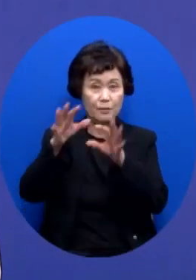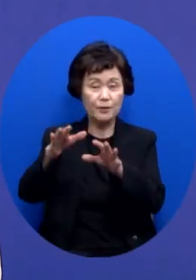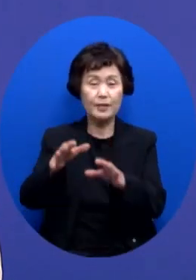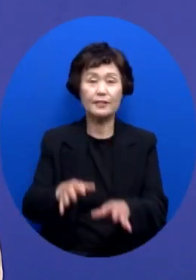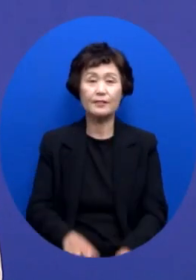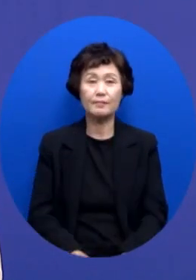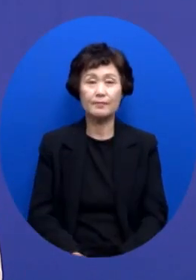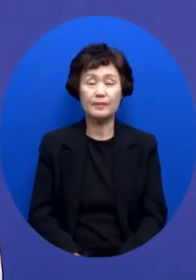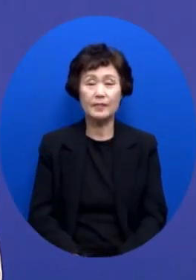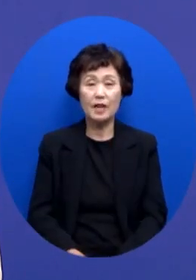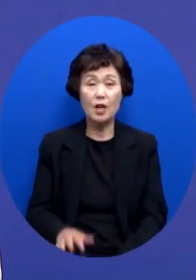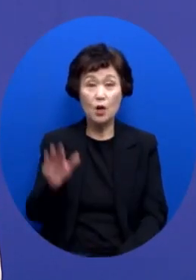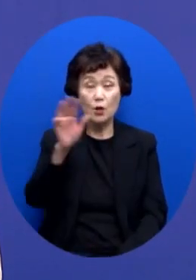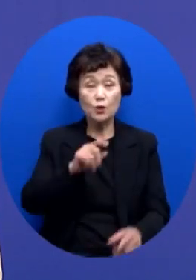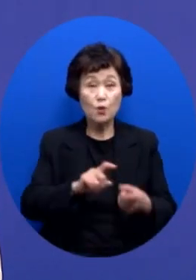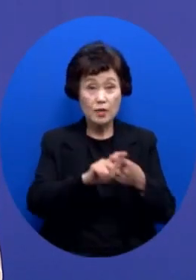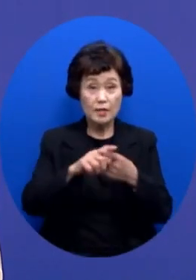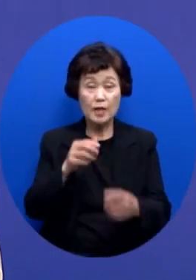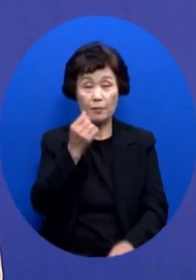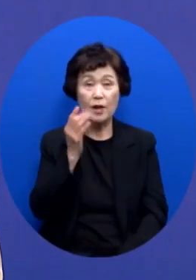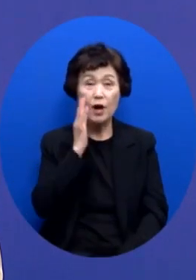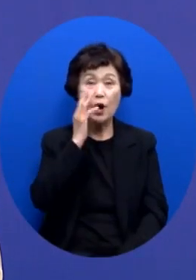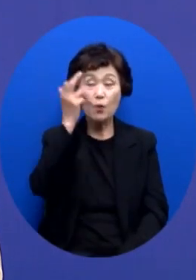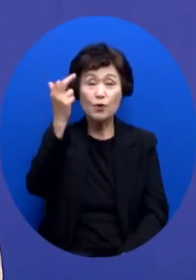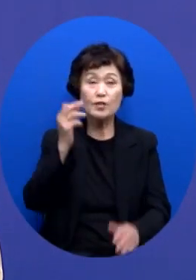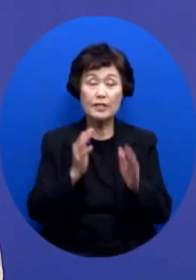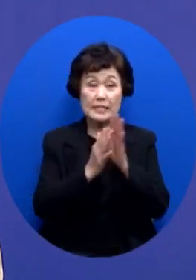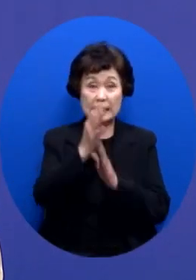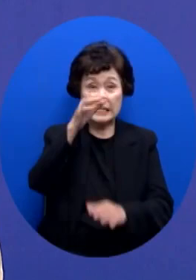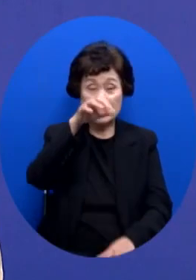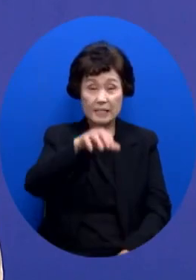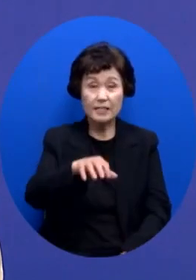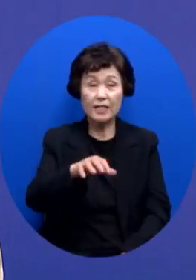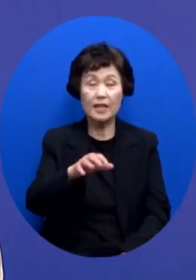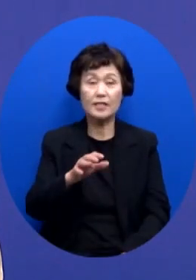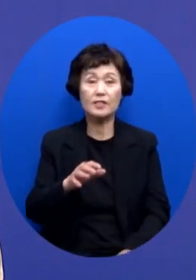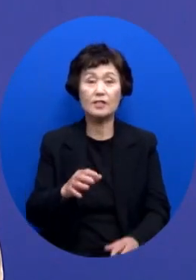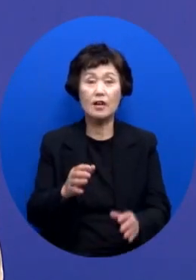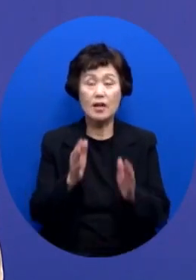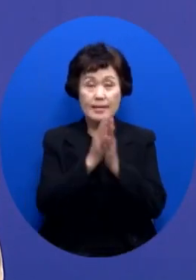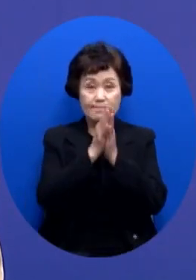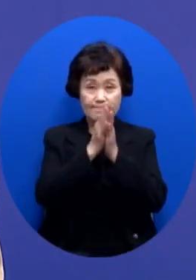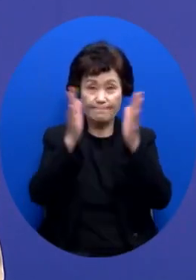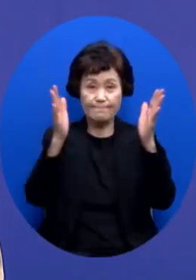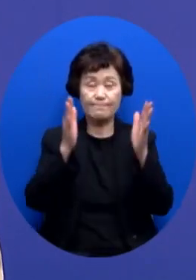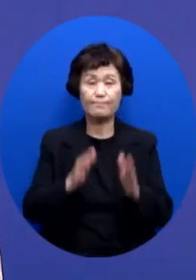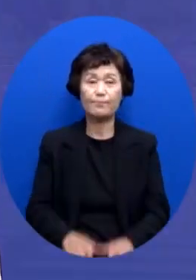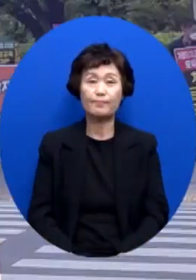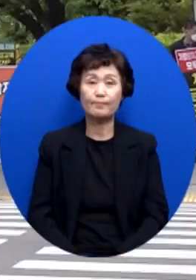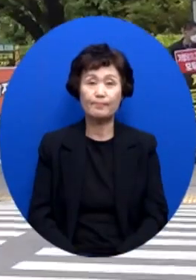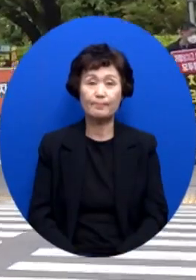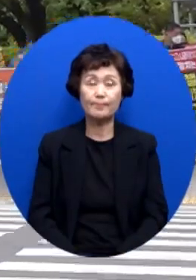울산광역시 기독교총연합회가 울산시청에서 악법 대응 울산본부 출범 대회를 개최했습니다.